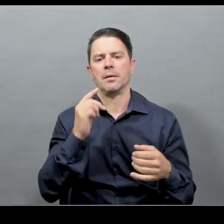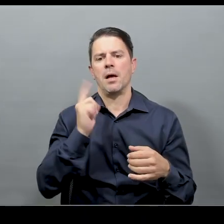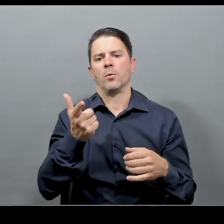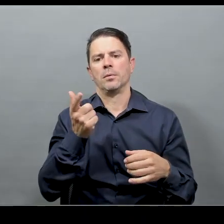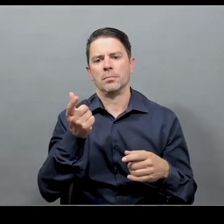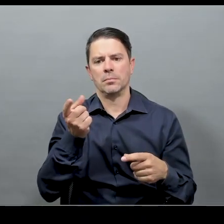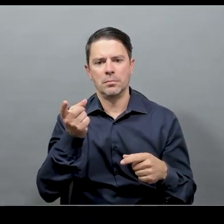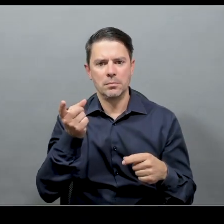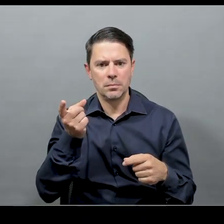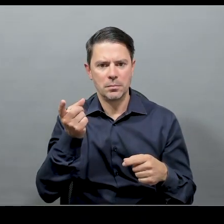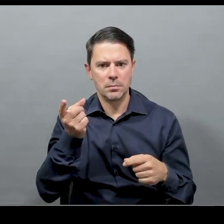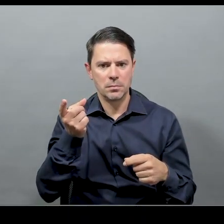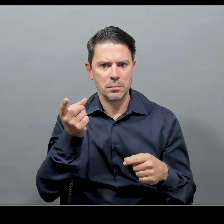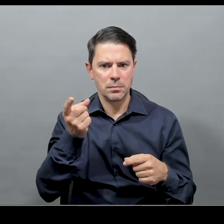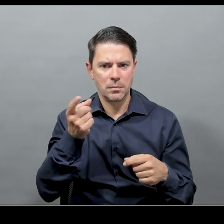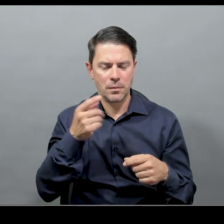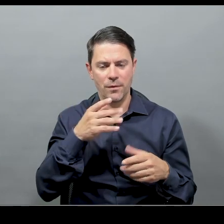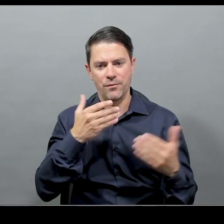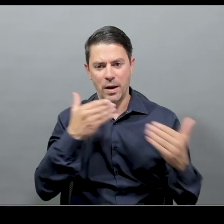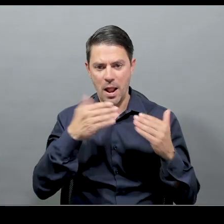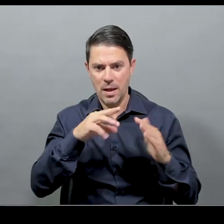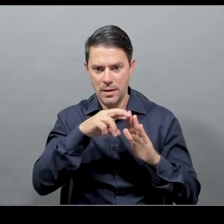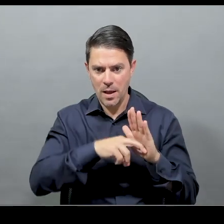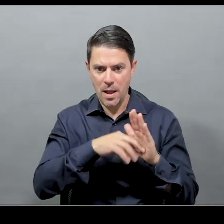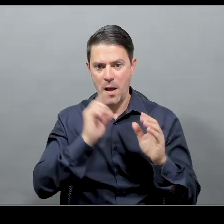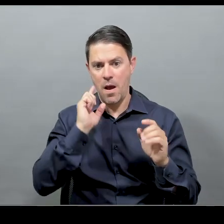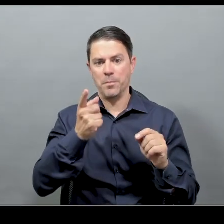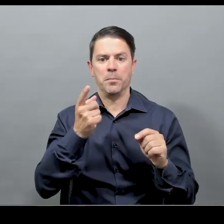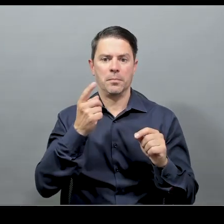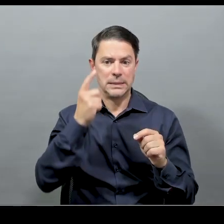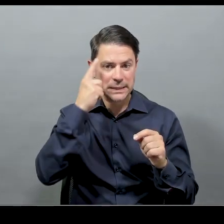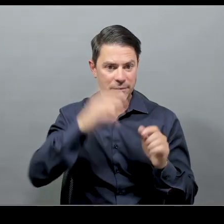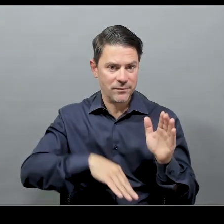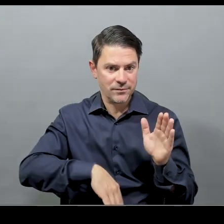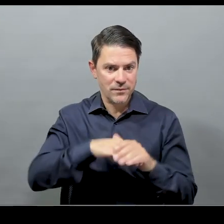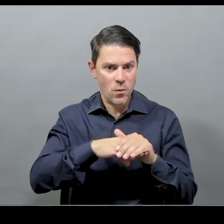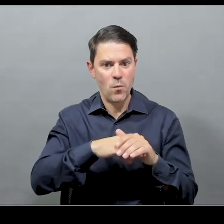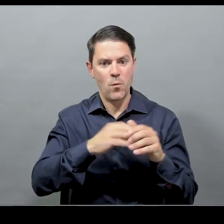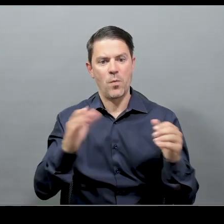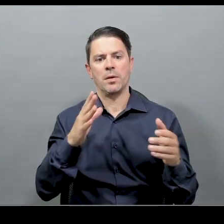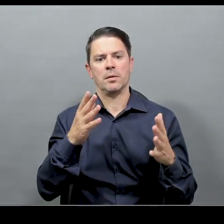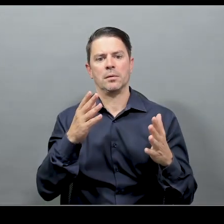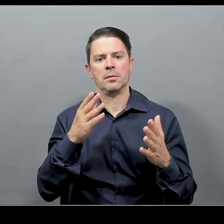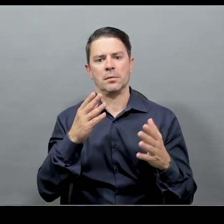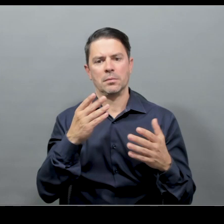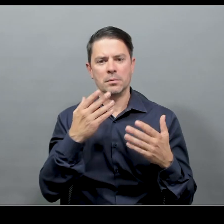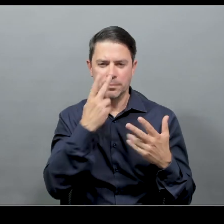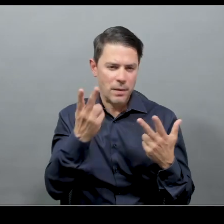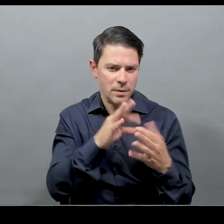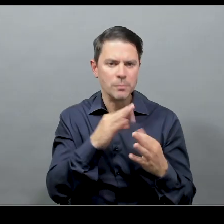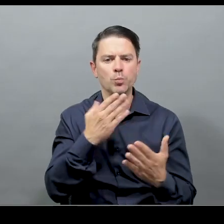aber insbesondere die Maskenpflicht im ÖPNV, in den vulnerablen Einrichtungen und die Testerfordernisse in bestimmten vulnerablen Einrichtungen.